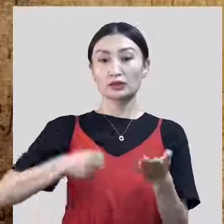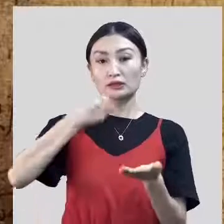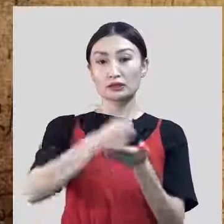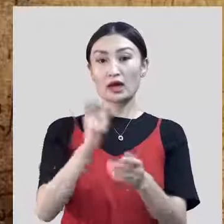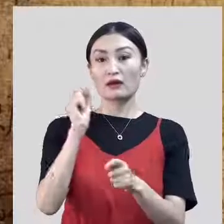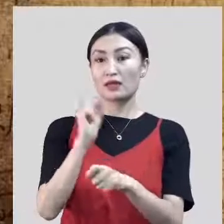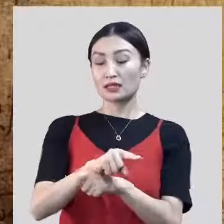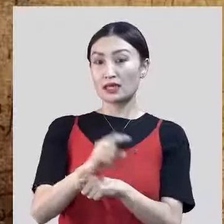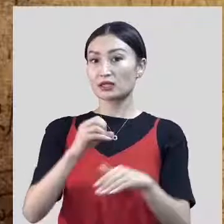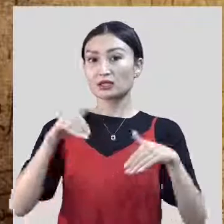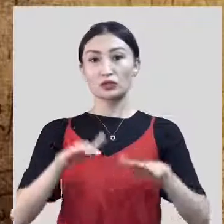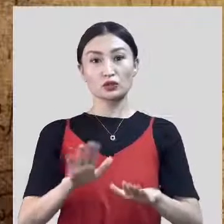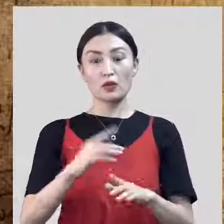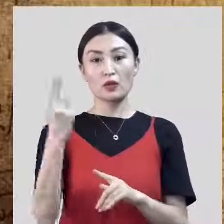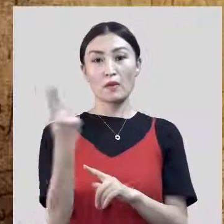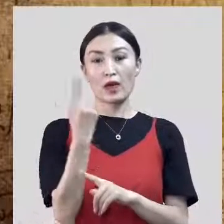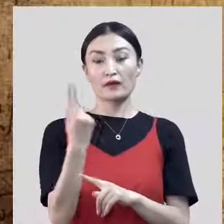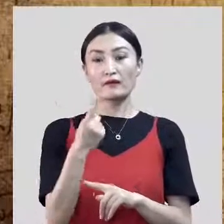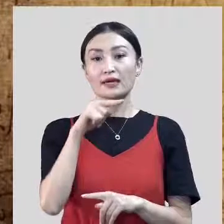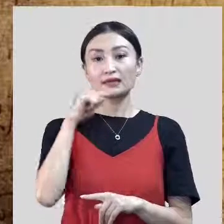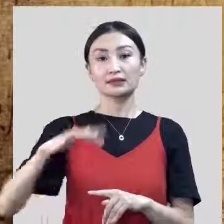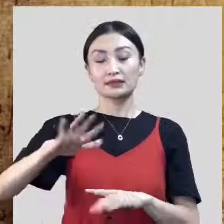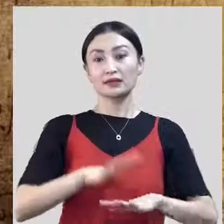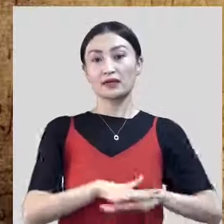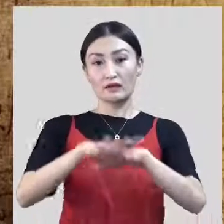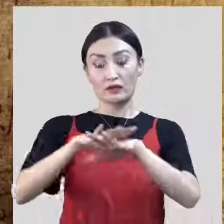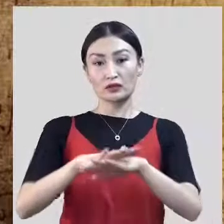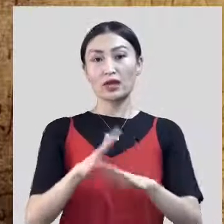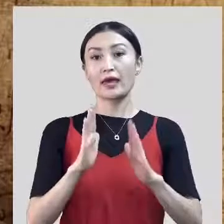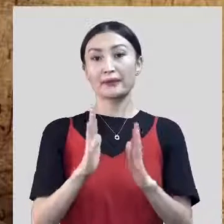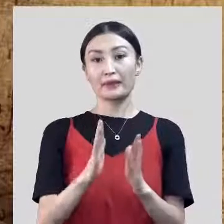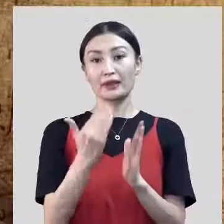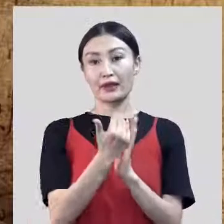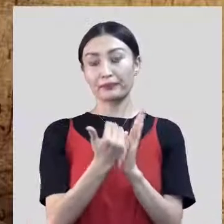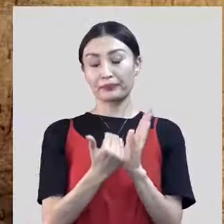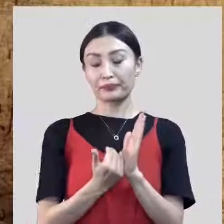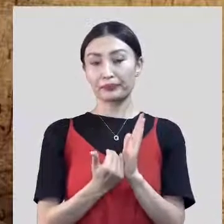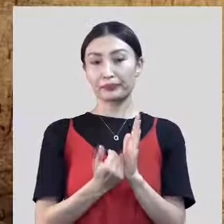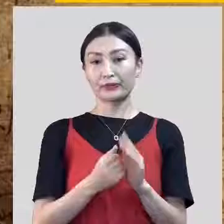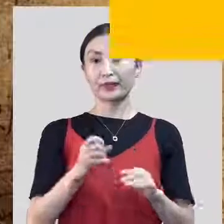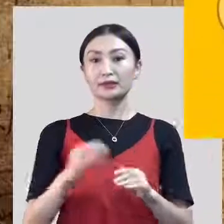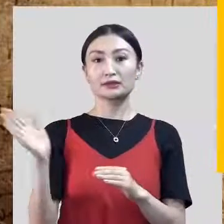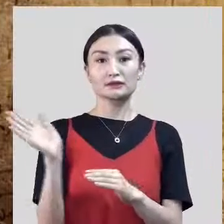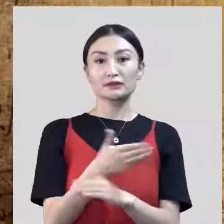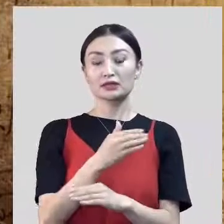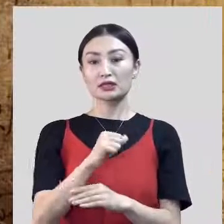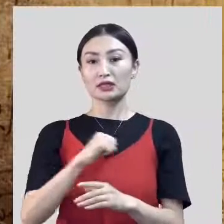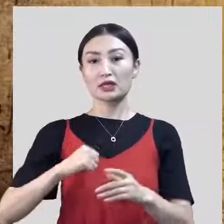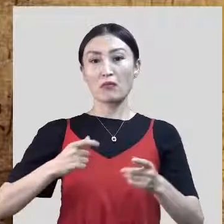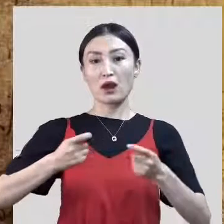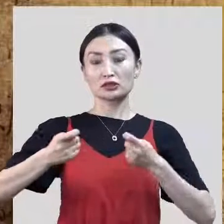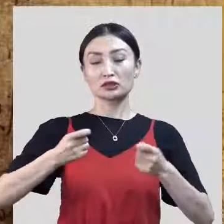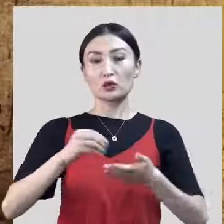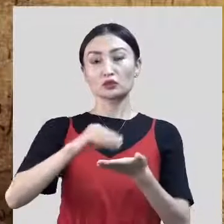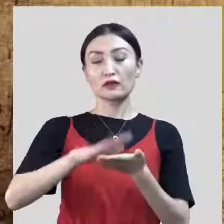задачи нерешенные первой российской революции а именно свержение самодержавия и